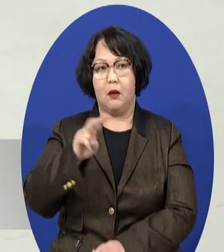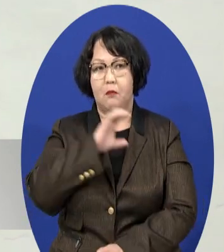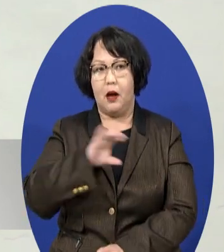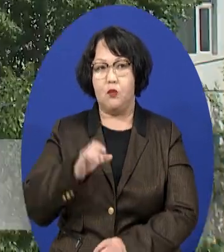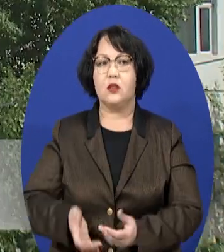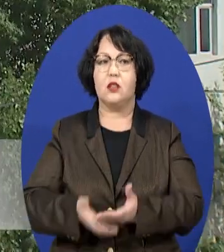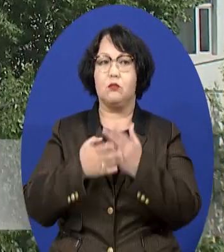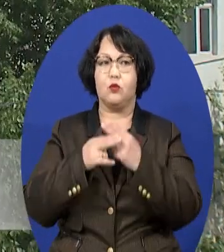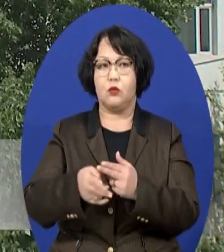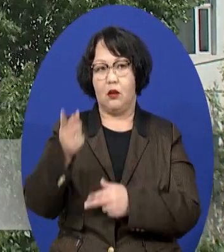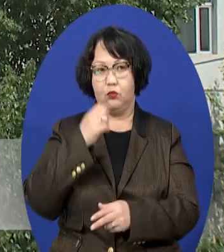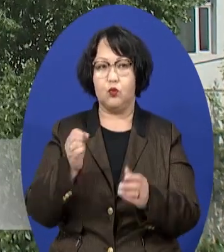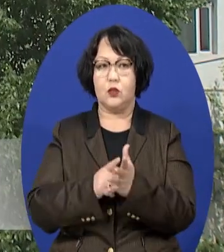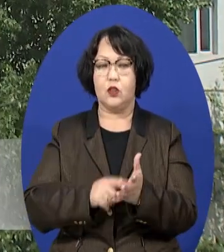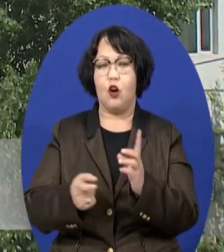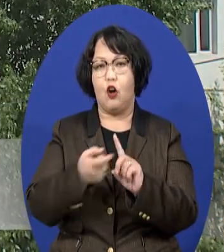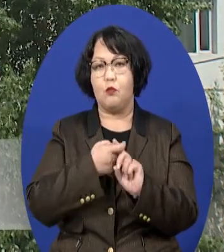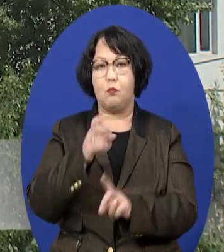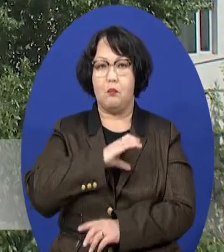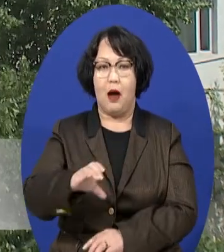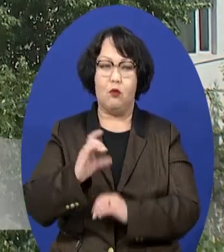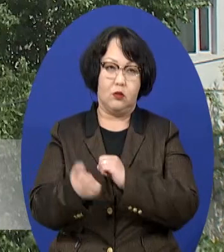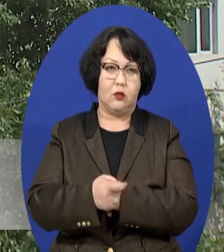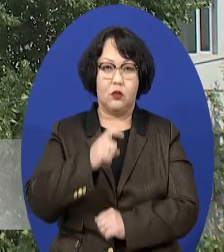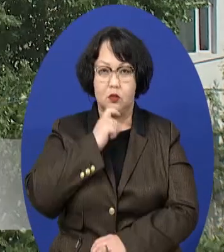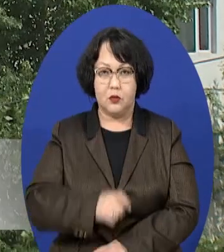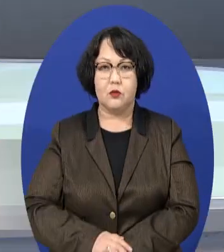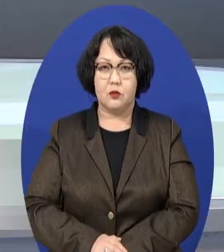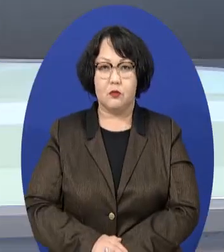дэмжлэгч чухал байна гэж холбогдох байгууллагуудаас онцлж байлаа.